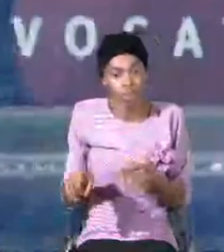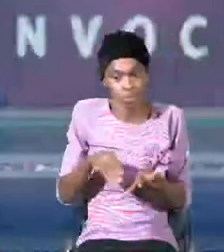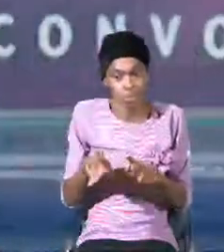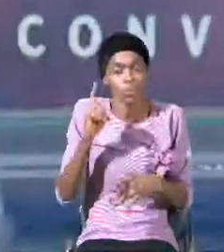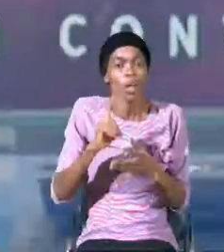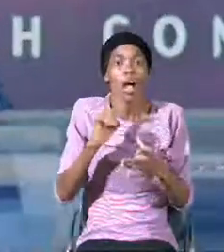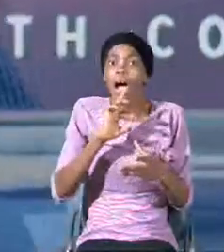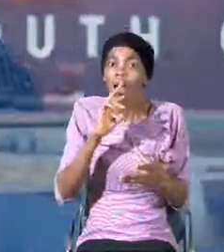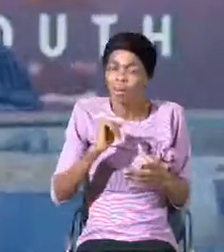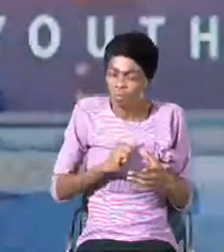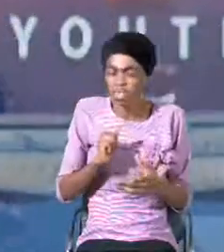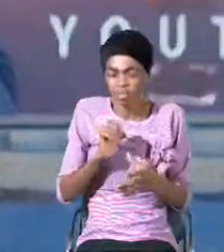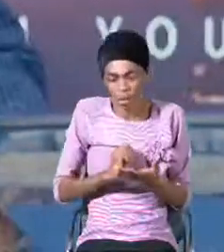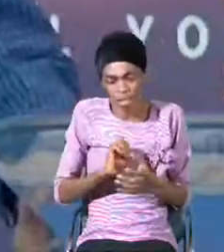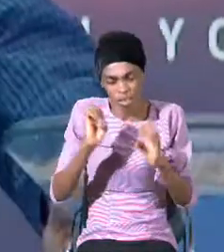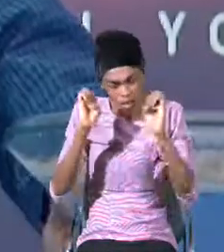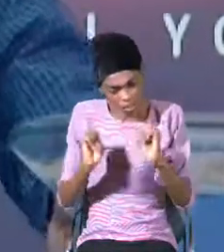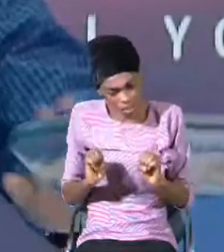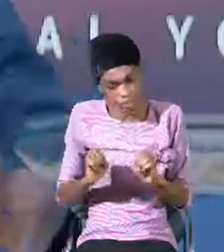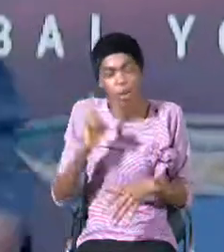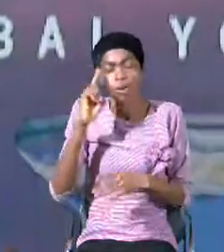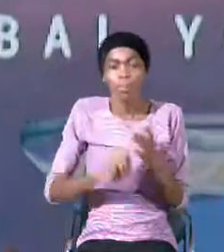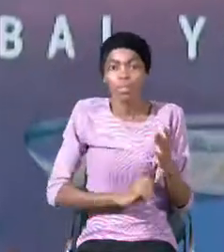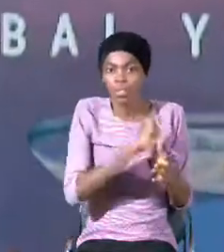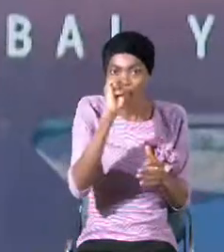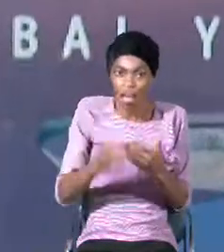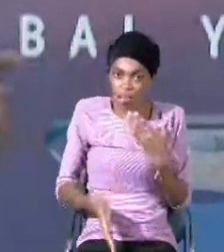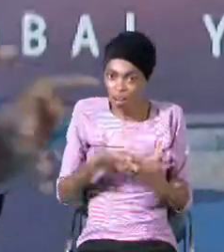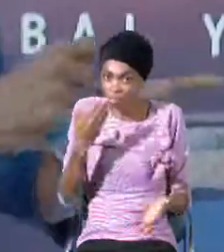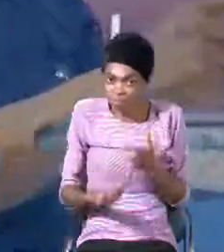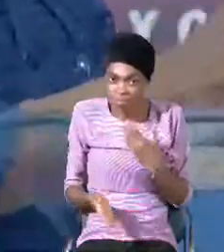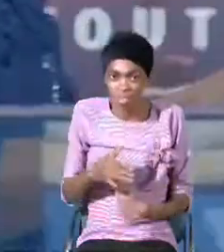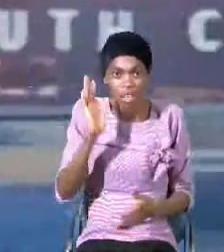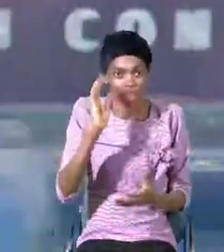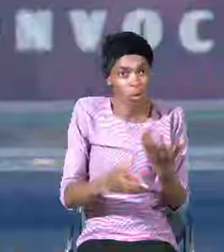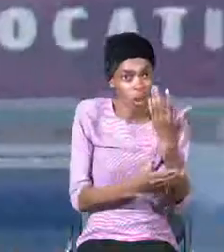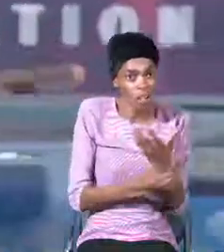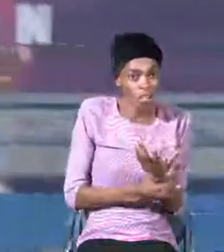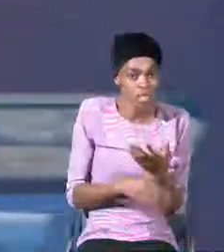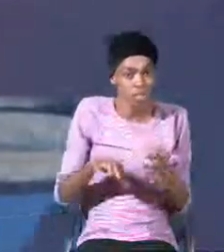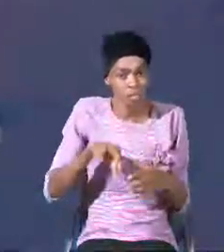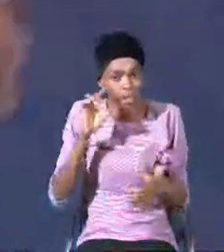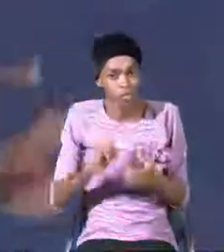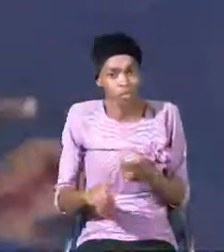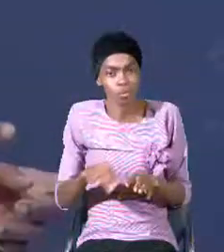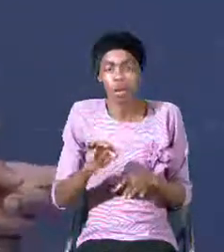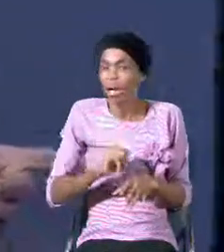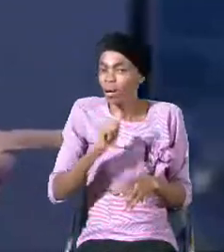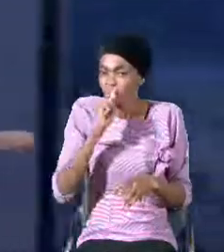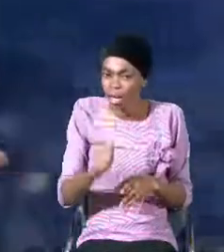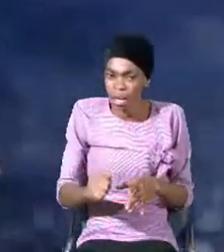est-ce que c'est un examen que je passe, tout ce que ta main trouve à faire, est-ce que je lis un